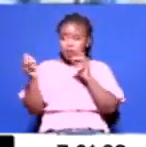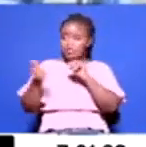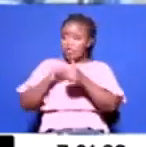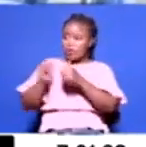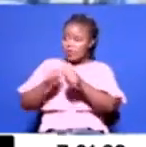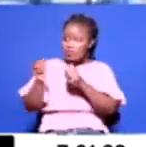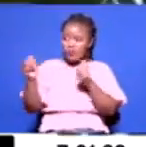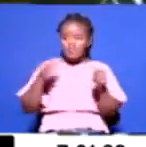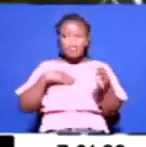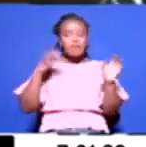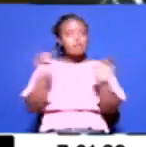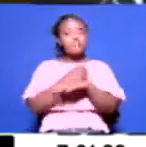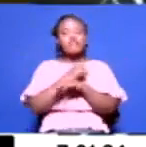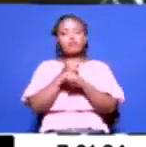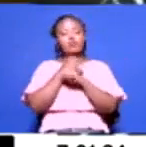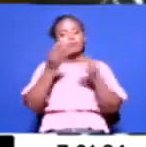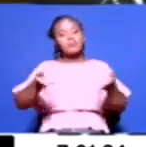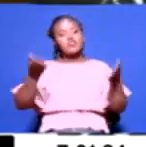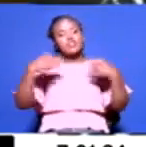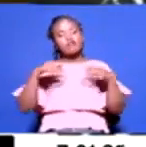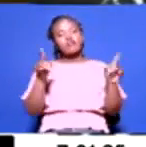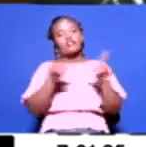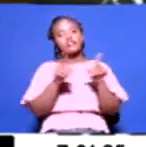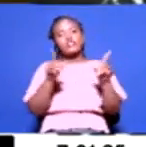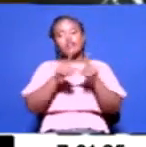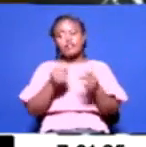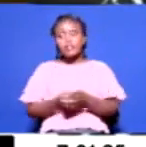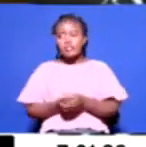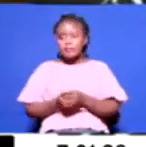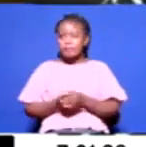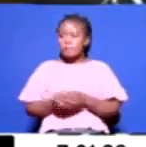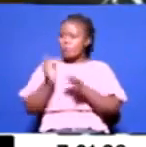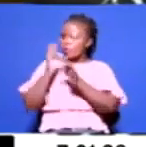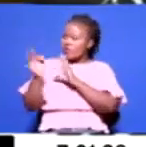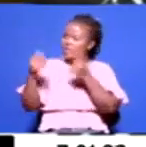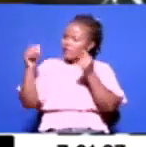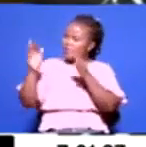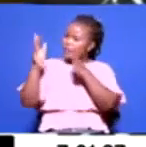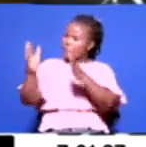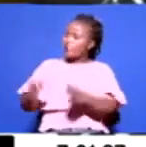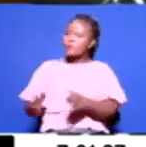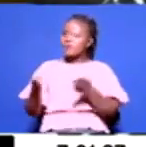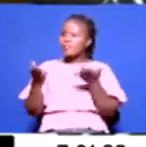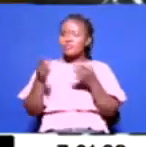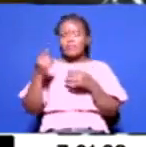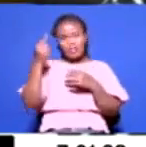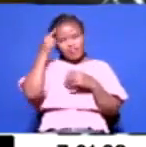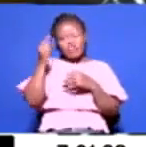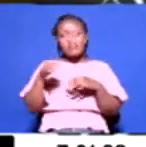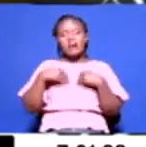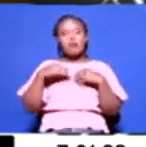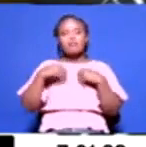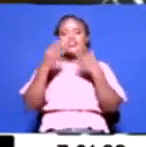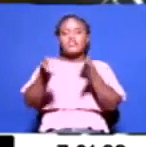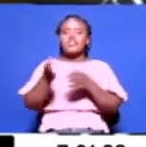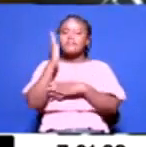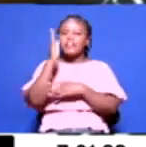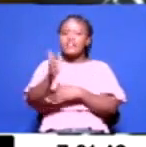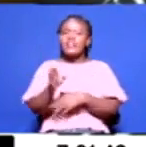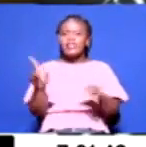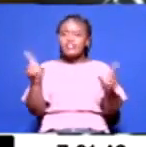nisingepatiwa hii interim certificate. So mtu akijitokeza akisema amepewa direct ticket kwa